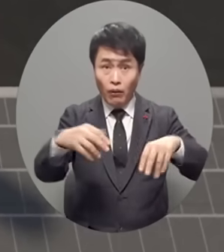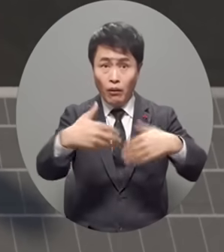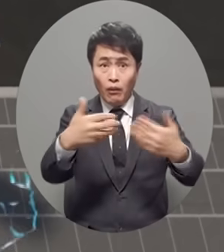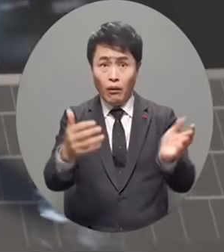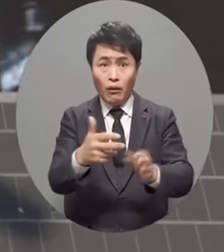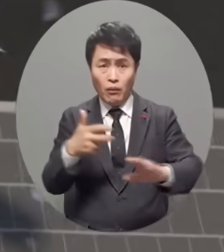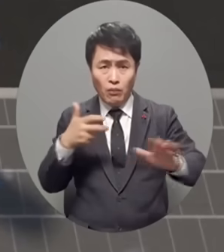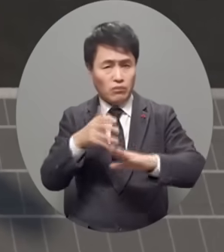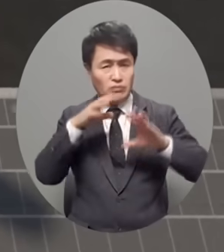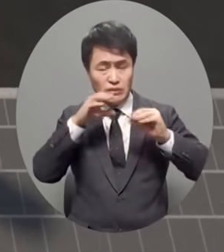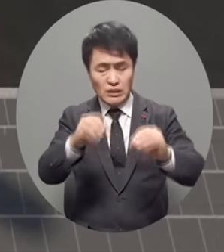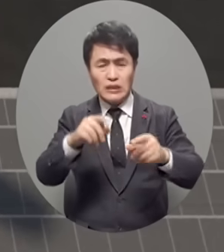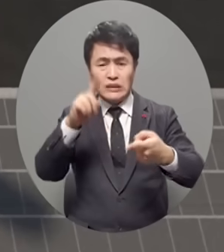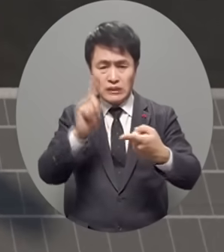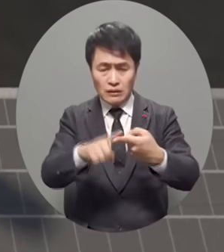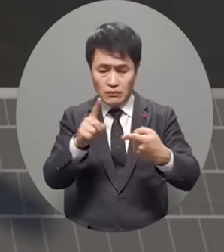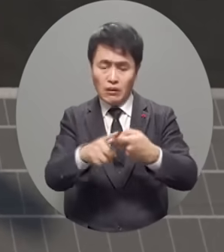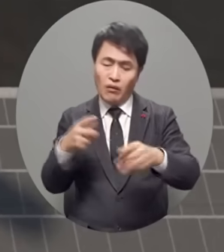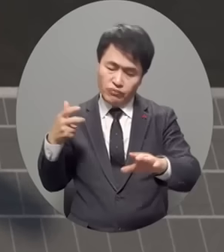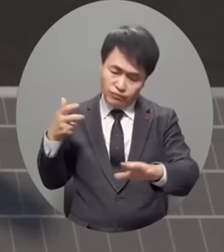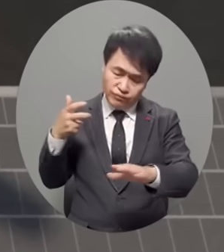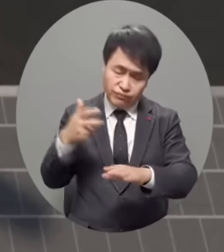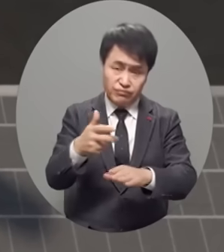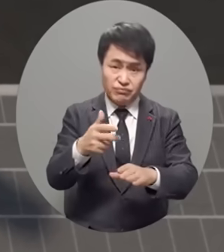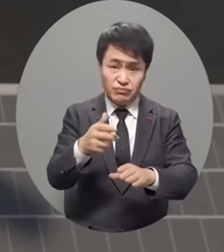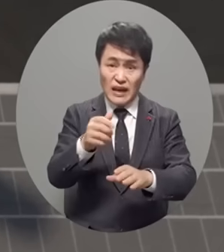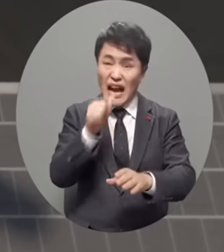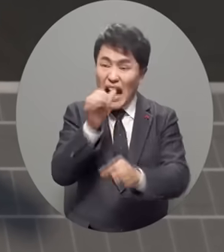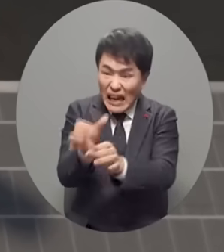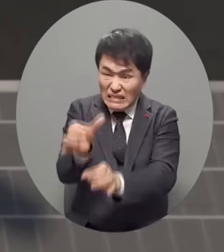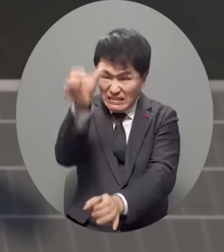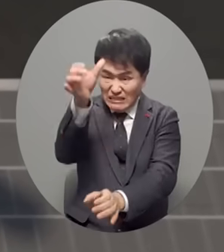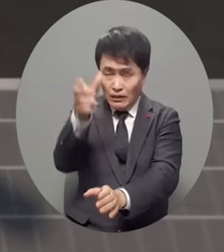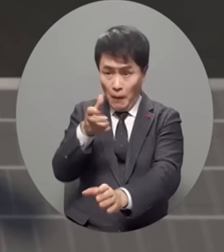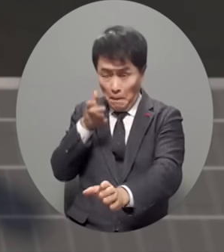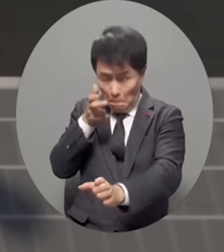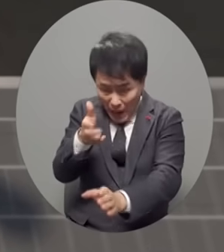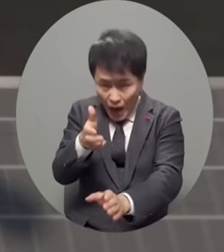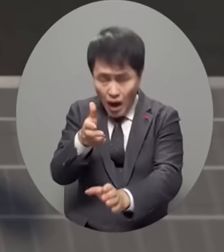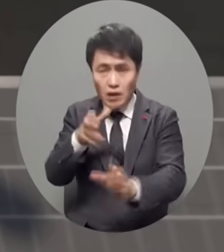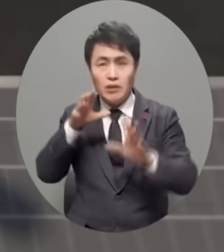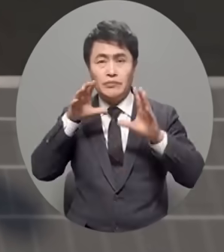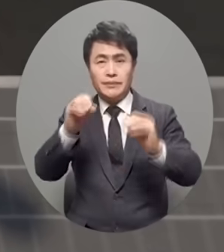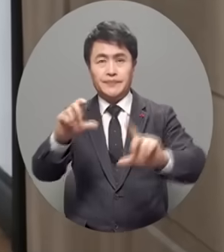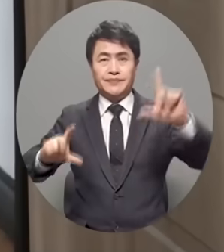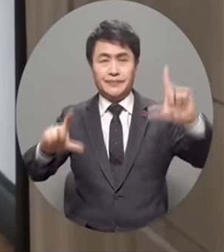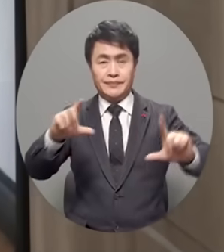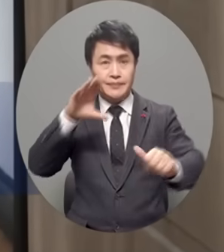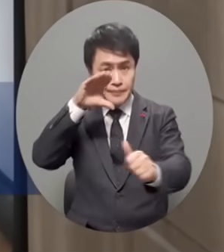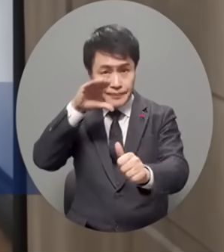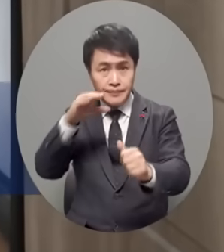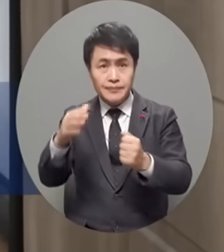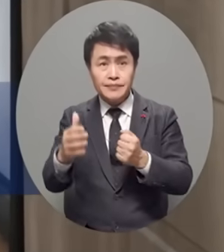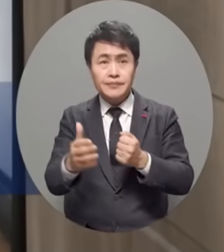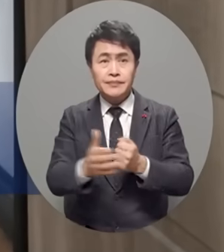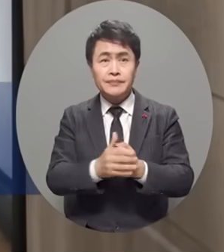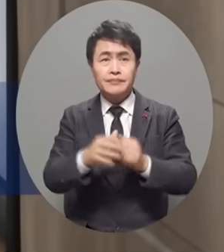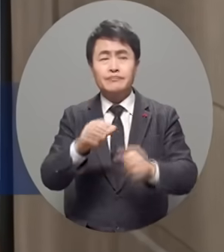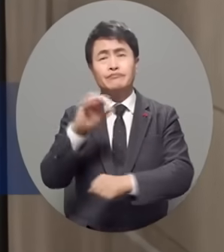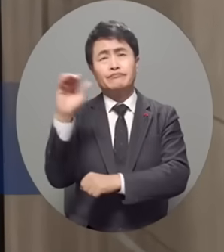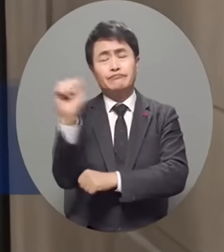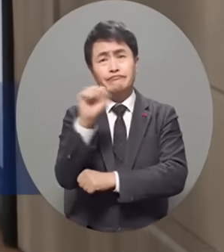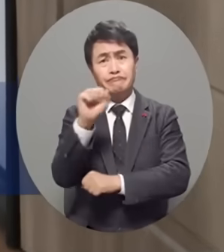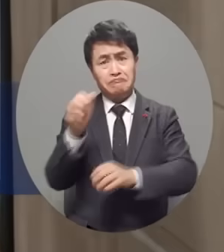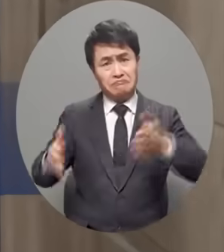정차하지 않고 그대로 달리다가 기둥을 바꿔서야 멈춰서는 장면까지 찍혔습니다. 운전 미숙에 관해서도